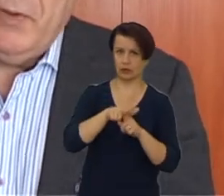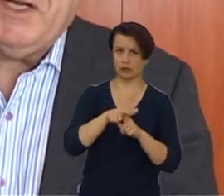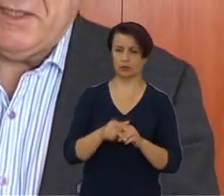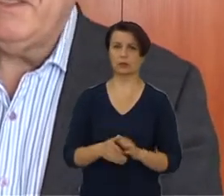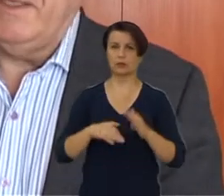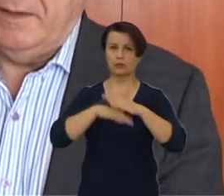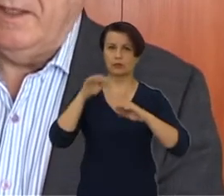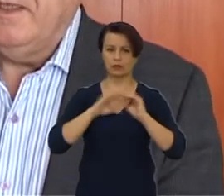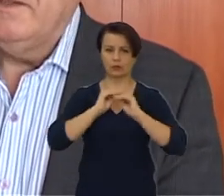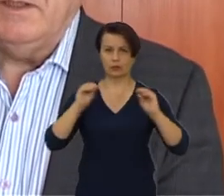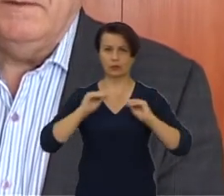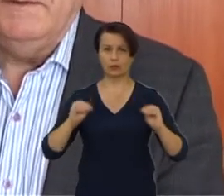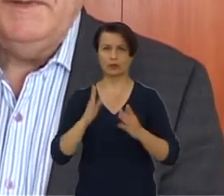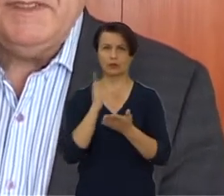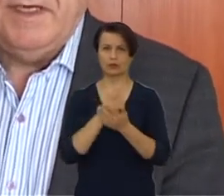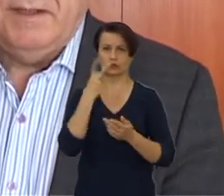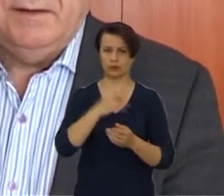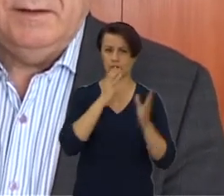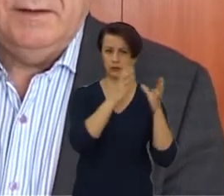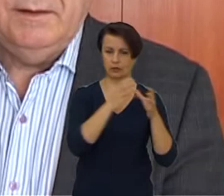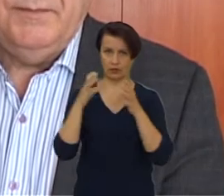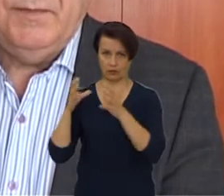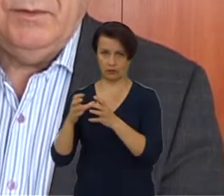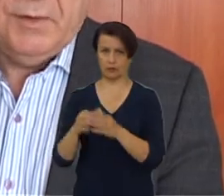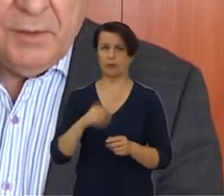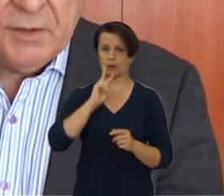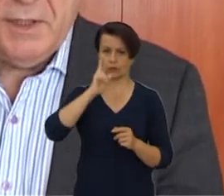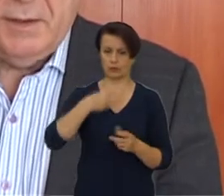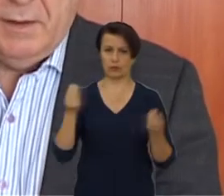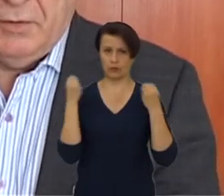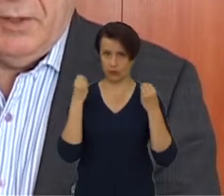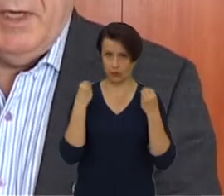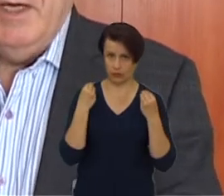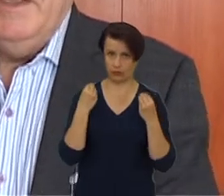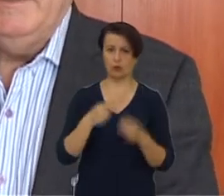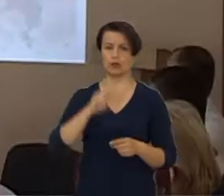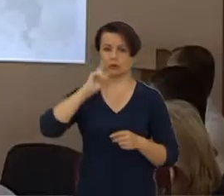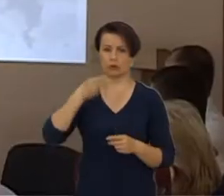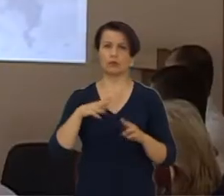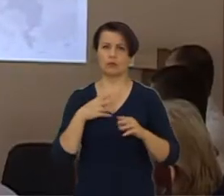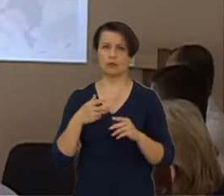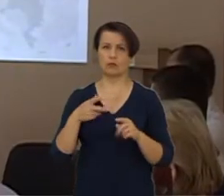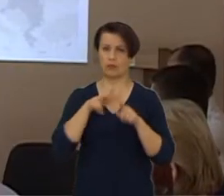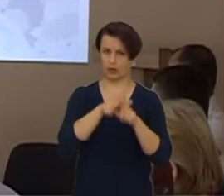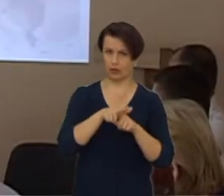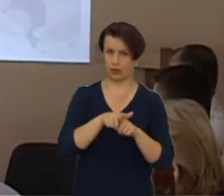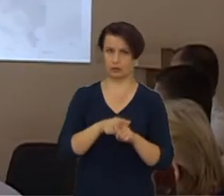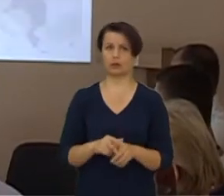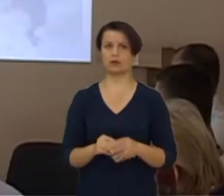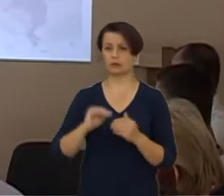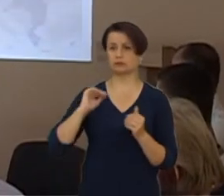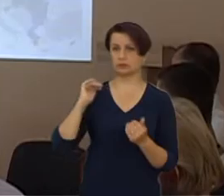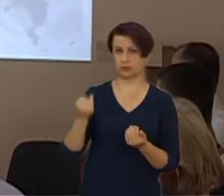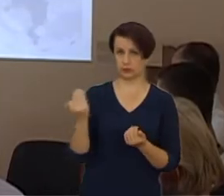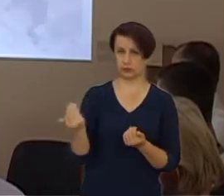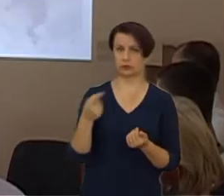mokymą. Profesinis mokymas iš esmės yra sudarytas iš 2 dalių. 2 metus mokiniai mokosi mokykloje ir 2 metus